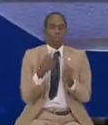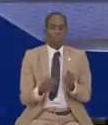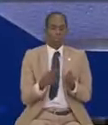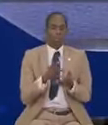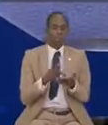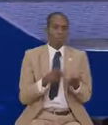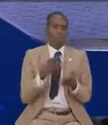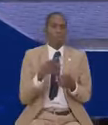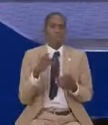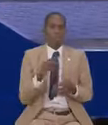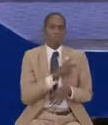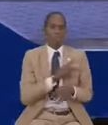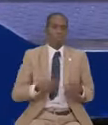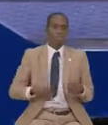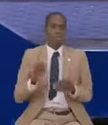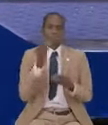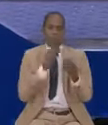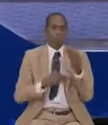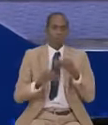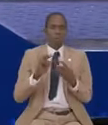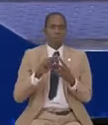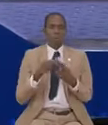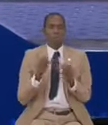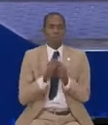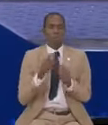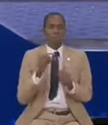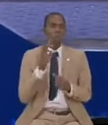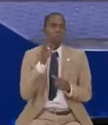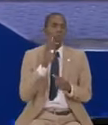pas le vin dans le roi buvait